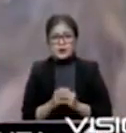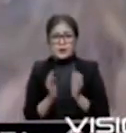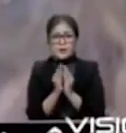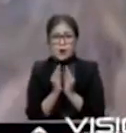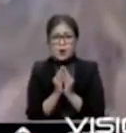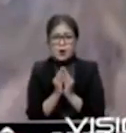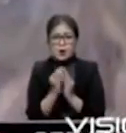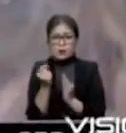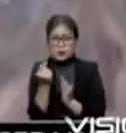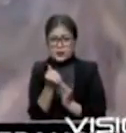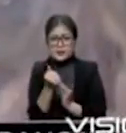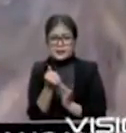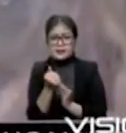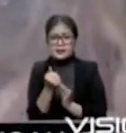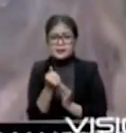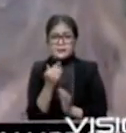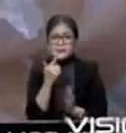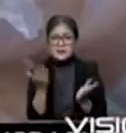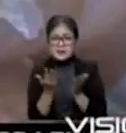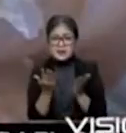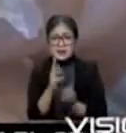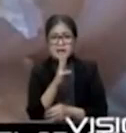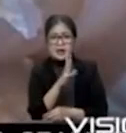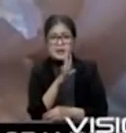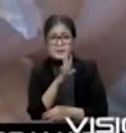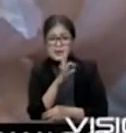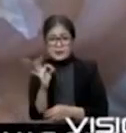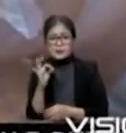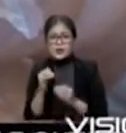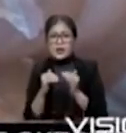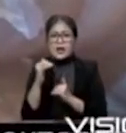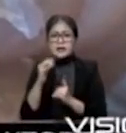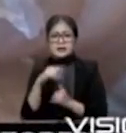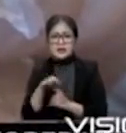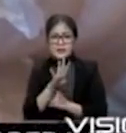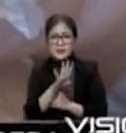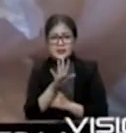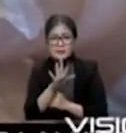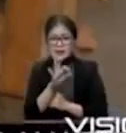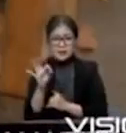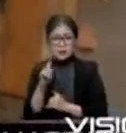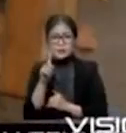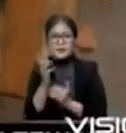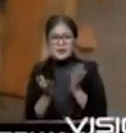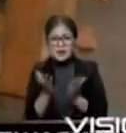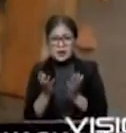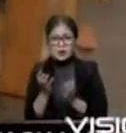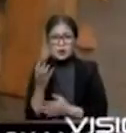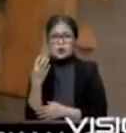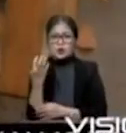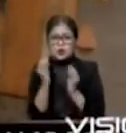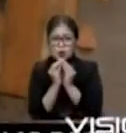yang awalnya ada di harga Rp35.000 per kilogram ini juga naik menjadi Rp40.000 per kilogram. Tomat juga turut